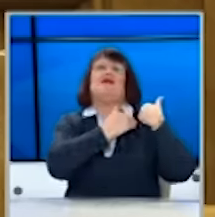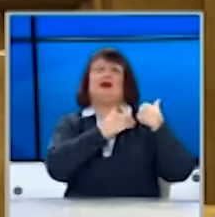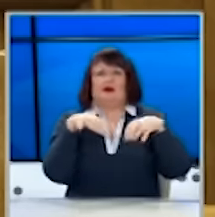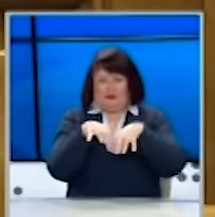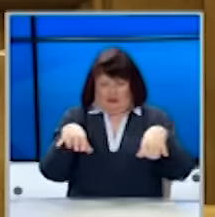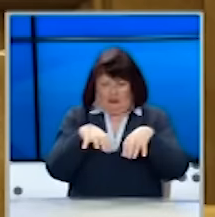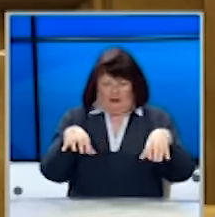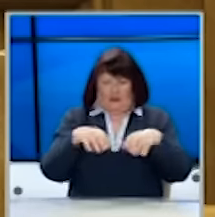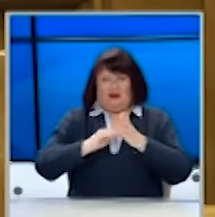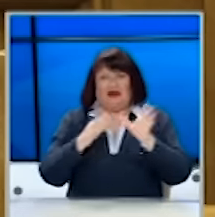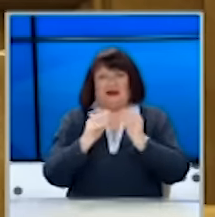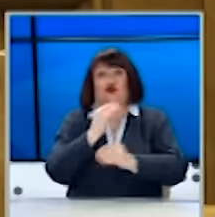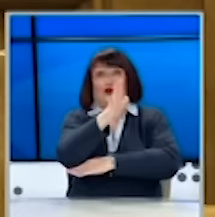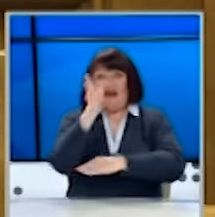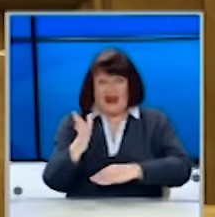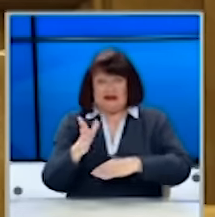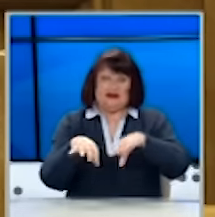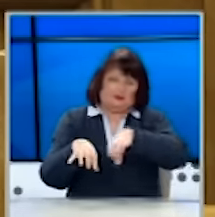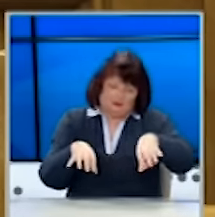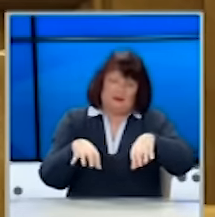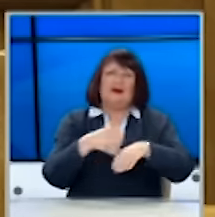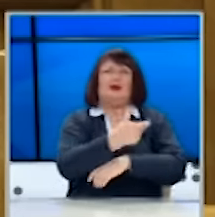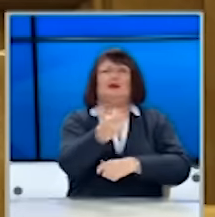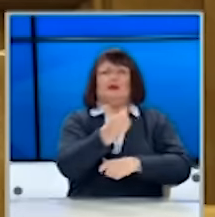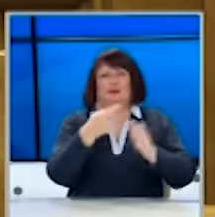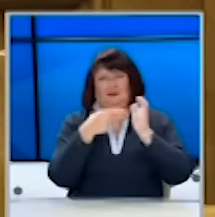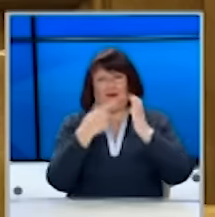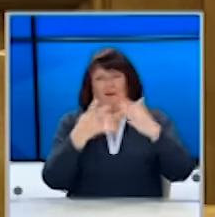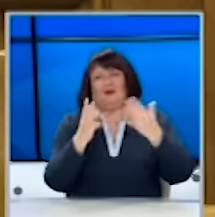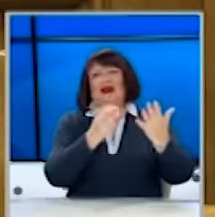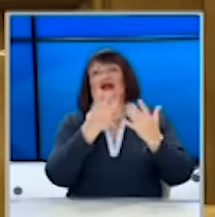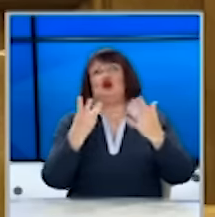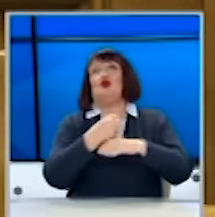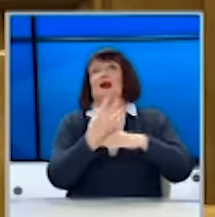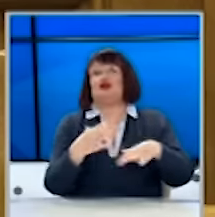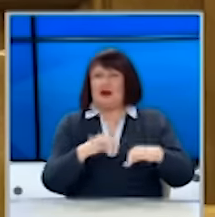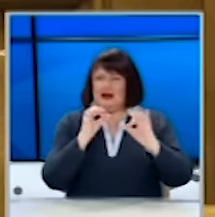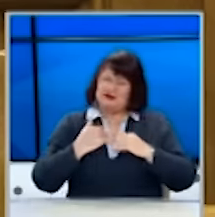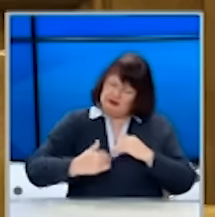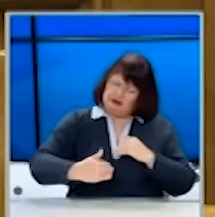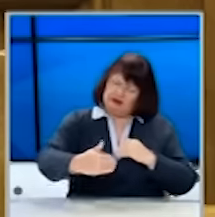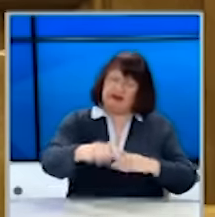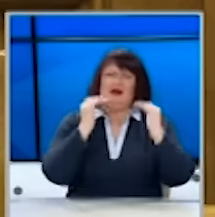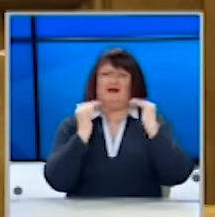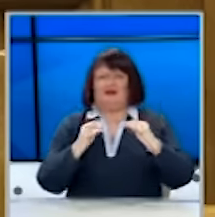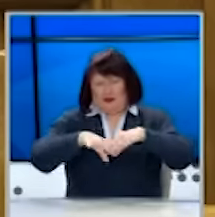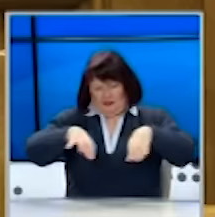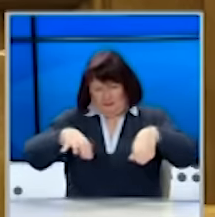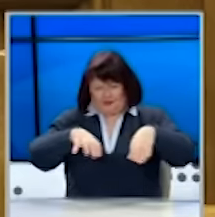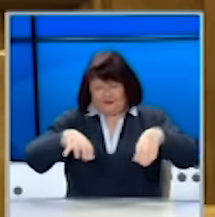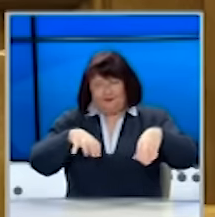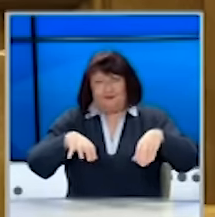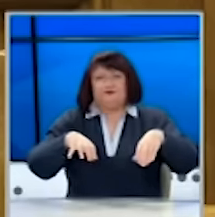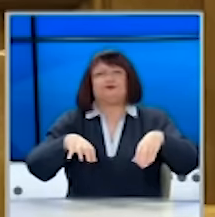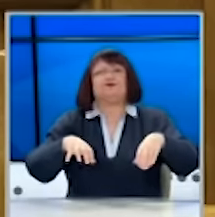διάσπαση που ξεκίνησε το 1998 επί κυβερνήσεως ΠΑΣΟΚ και συνεχίστηκε μέχρι σήμερα από όλες